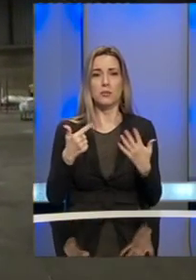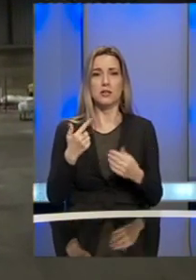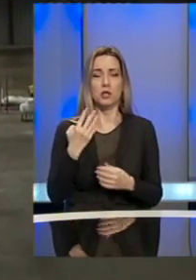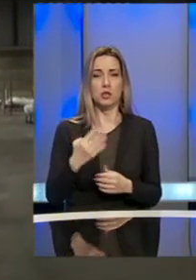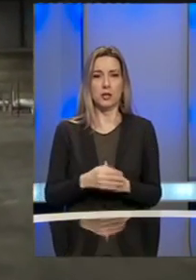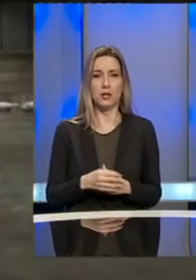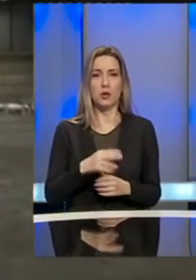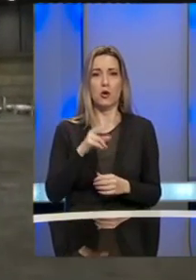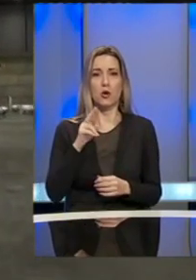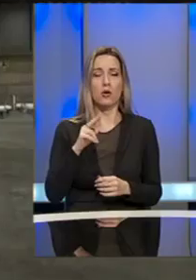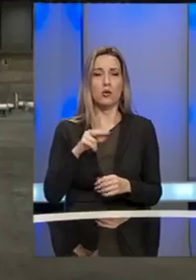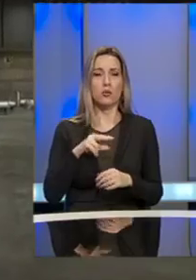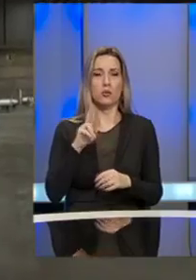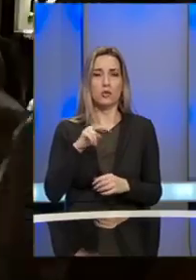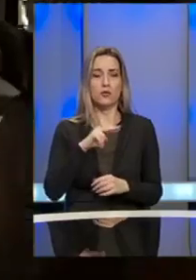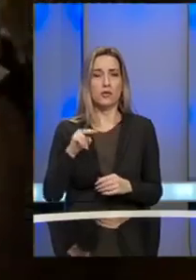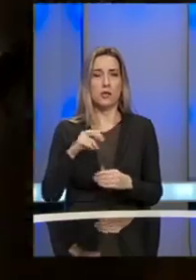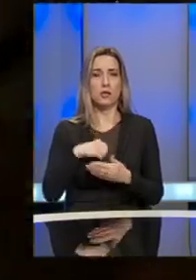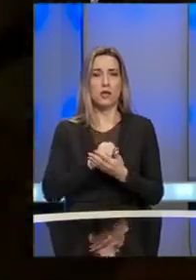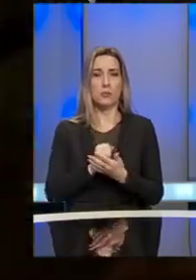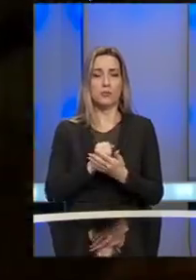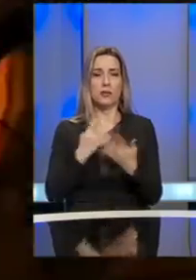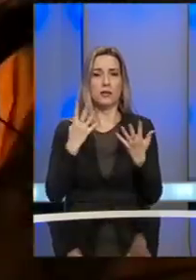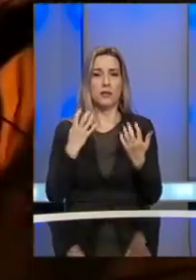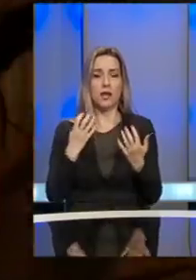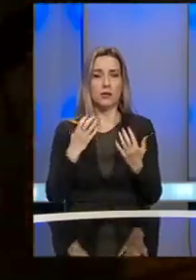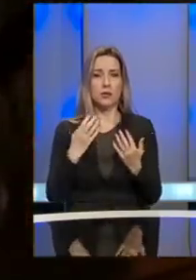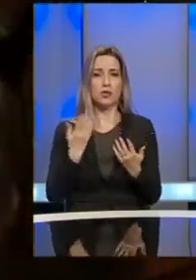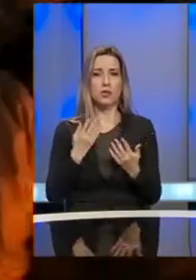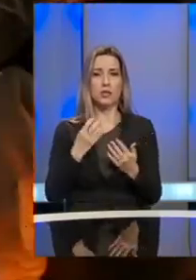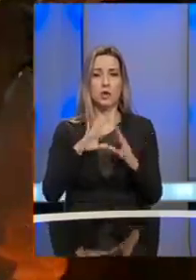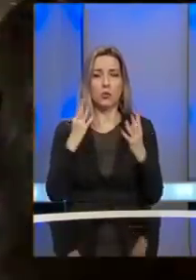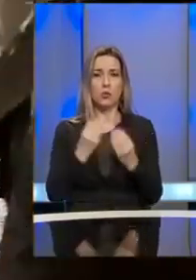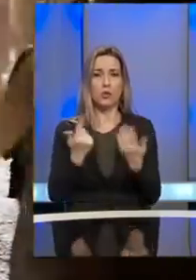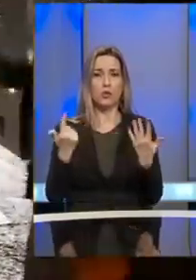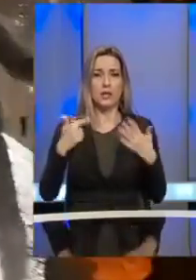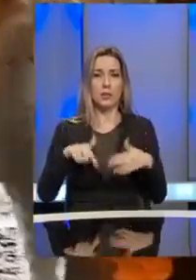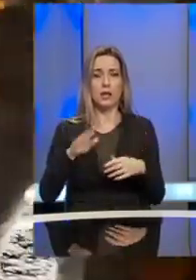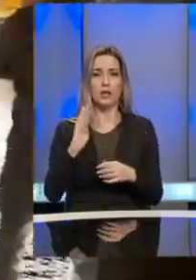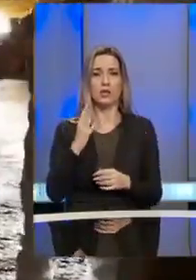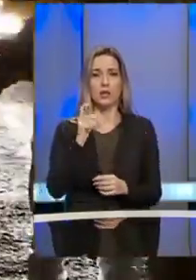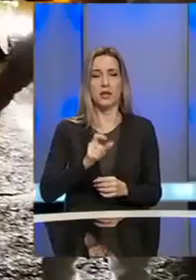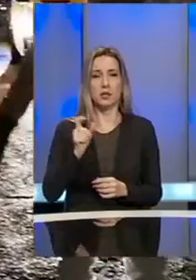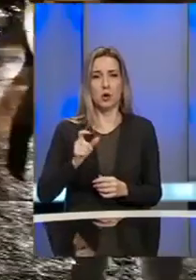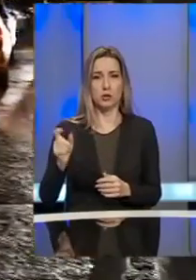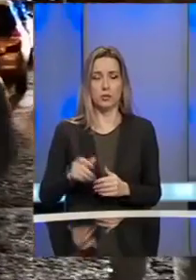674. U Švajcarskoj je zabilježeno 900 novih zaraženih, čime ukupan broj iznosi 7014